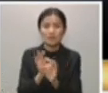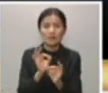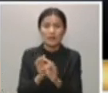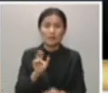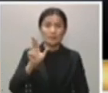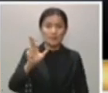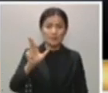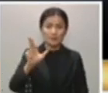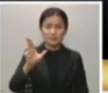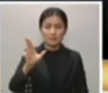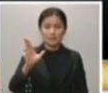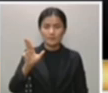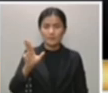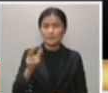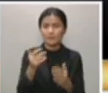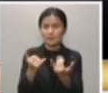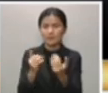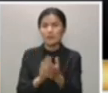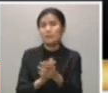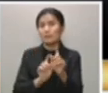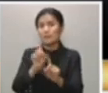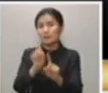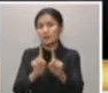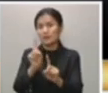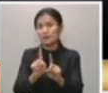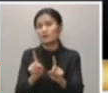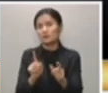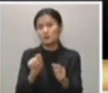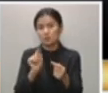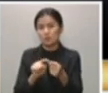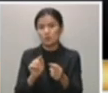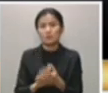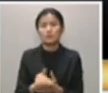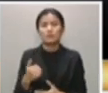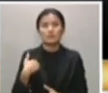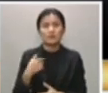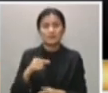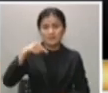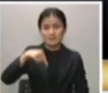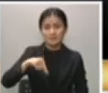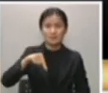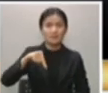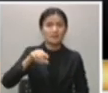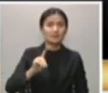ได้กำหนดตัวเลขไว้ว่าจะมีแค่